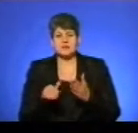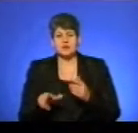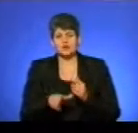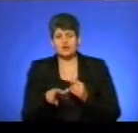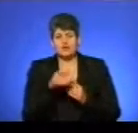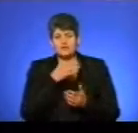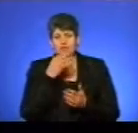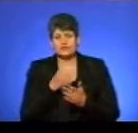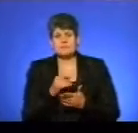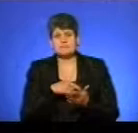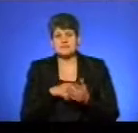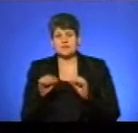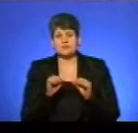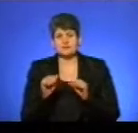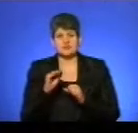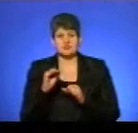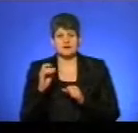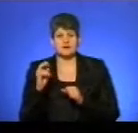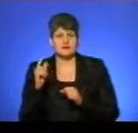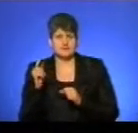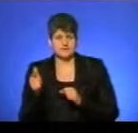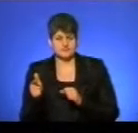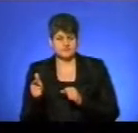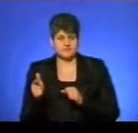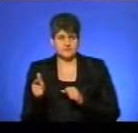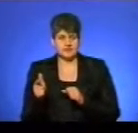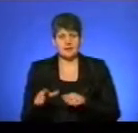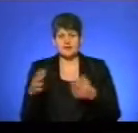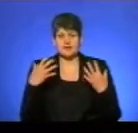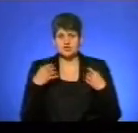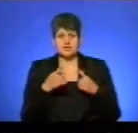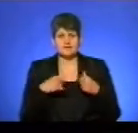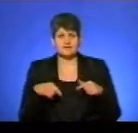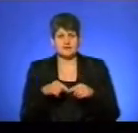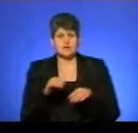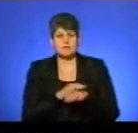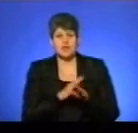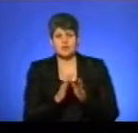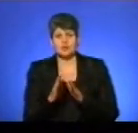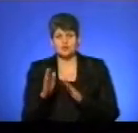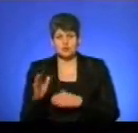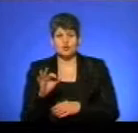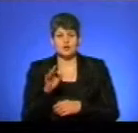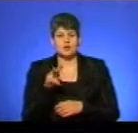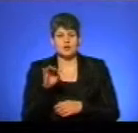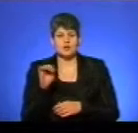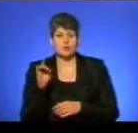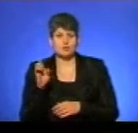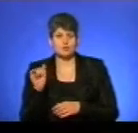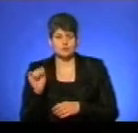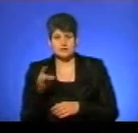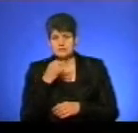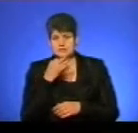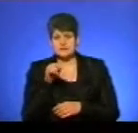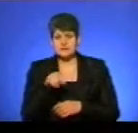Будного відповідає міське управління житлово-комунального господарства. Начальник відділу благоустрою цього управління Оксана Лобур повідомила,